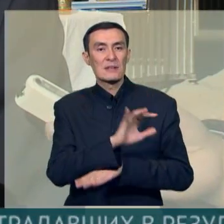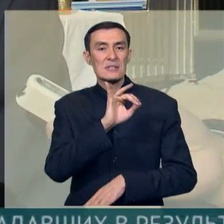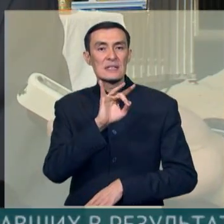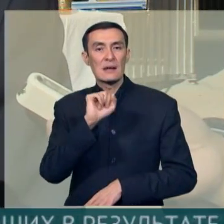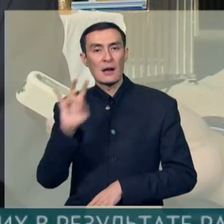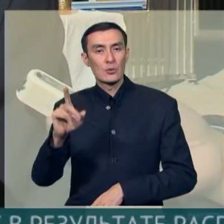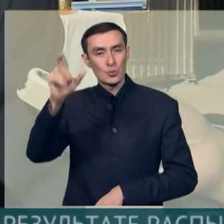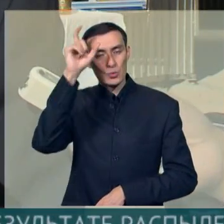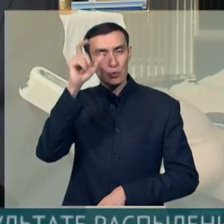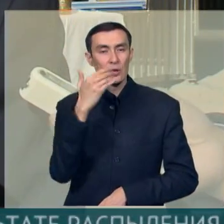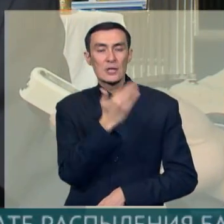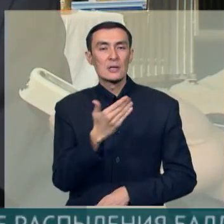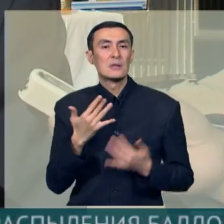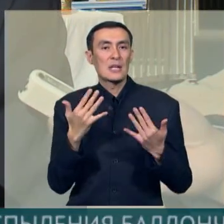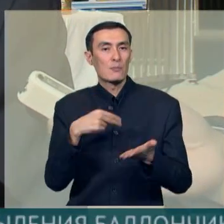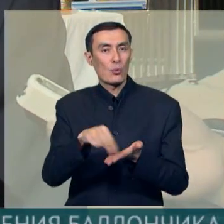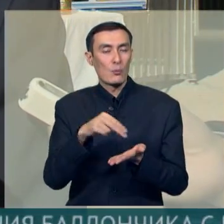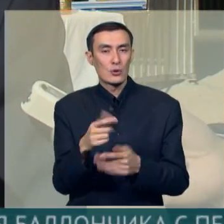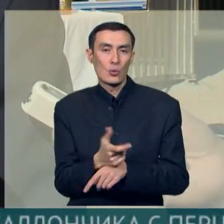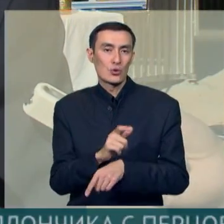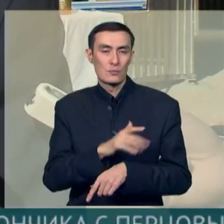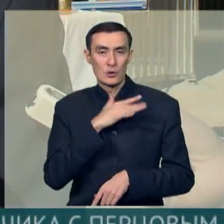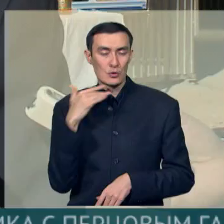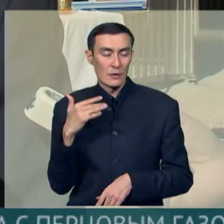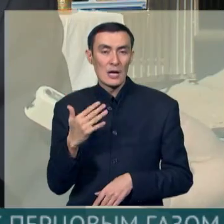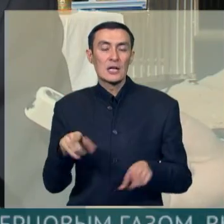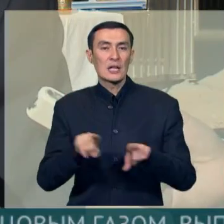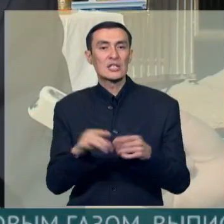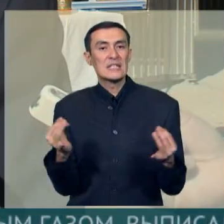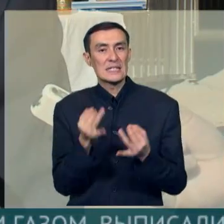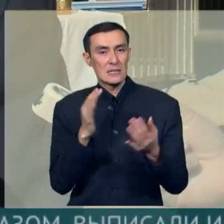мясо пользуется у них большим спросом. Также интерес к нашей продукции проявляет Узбекистан.